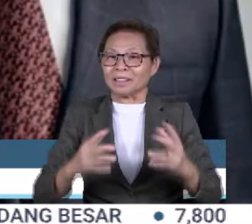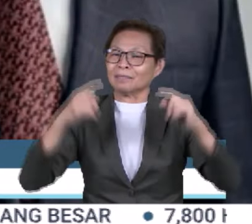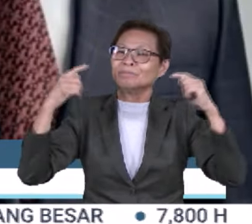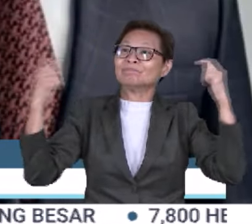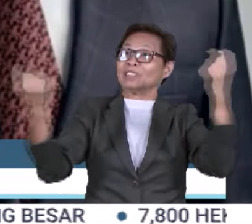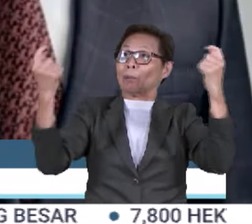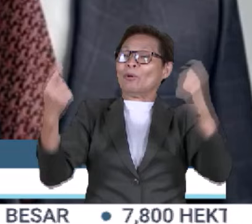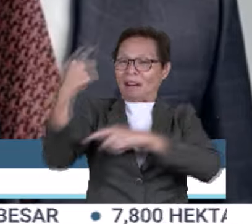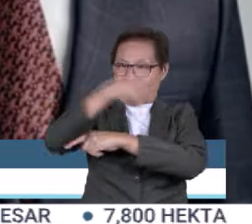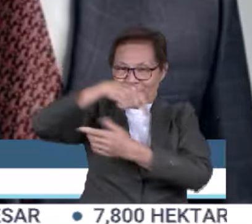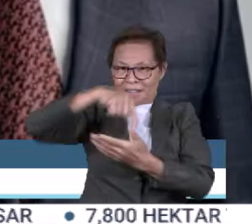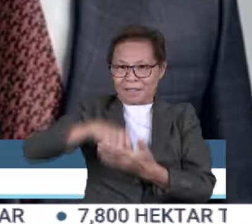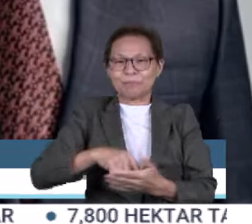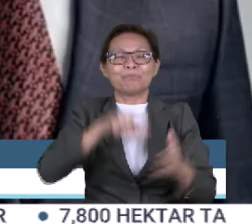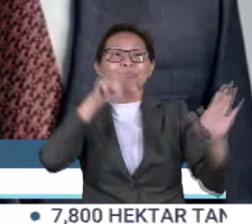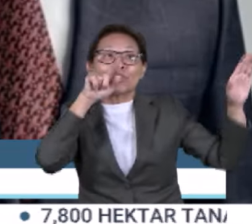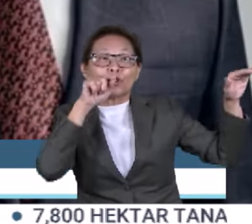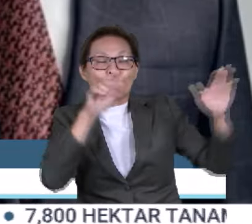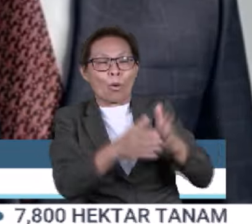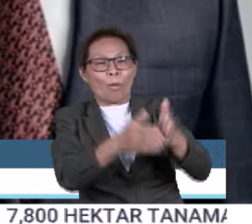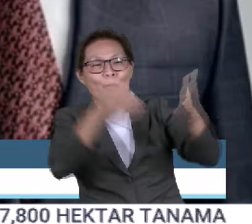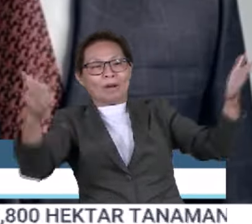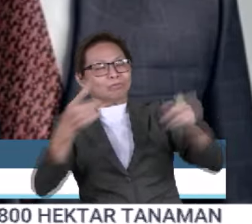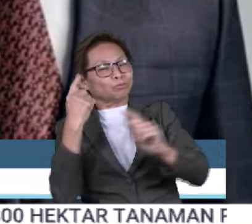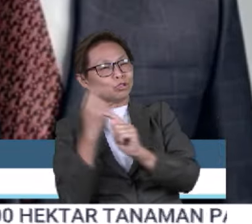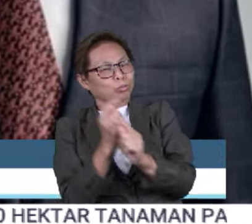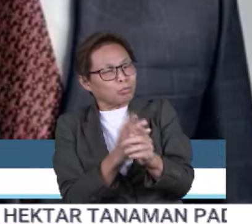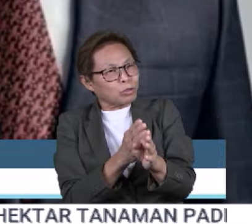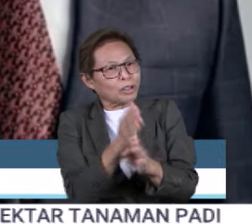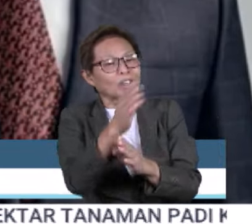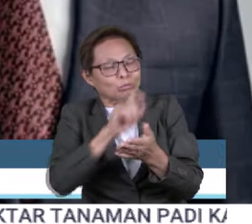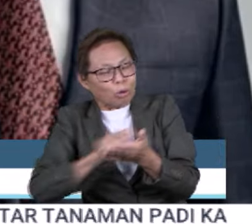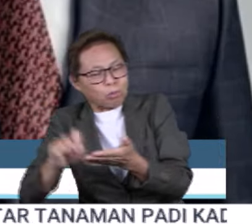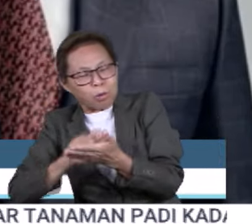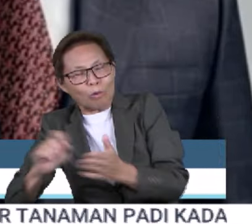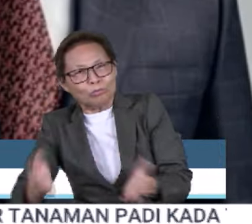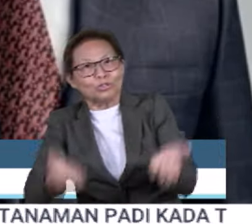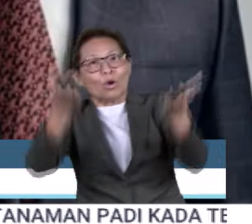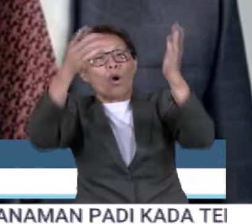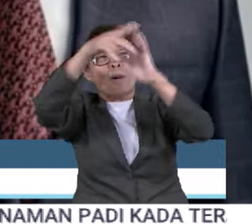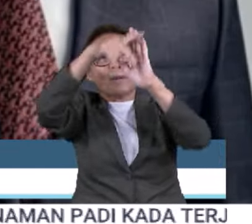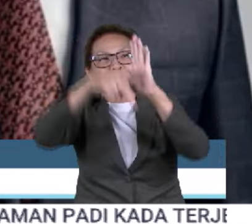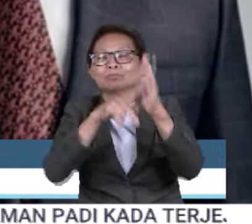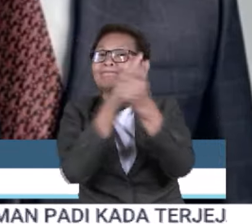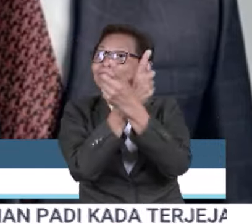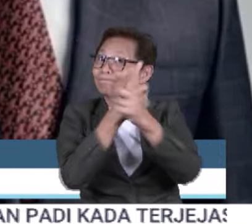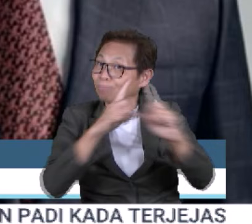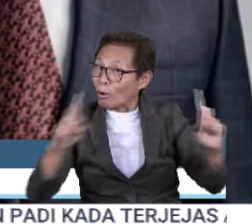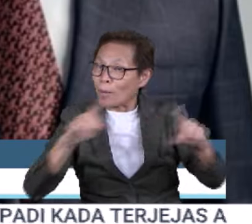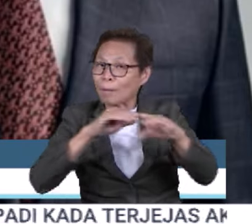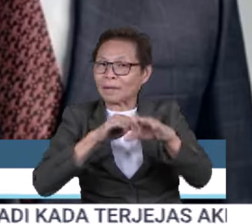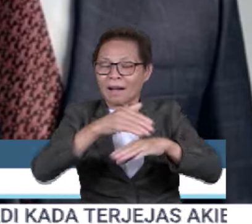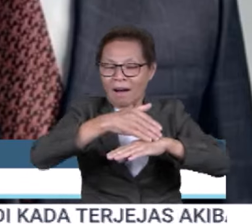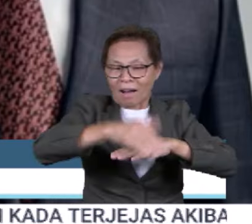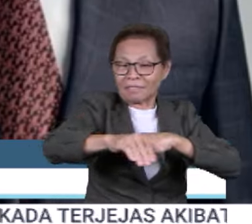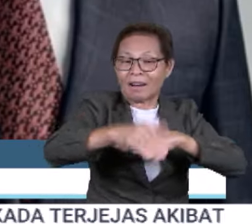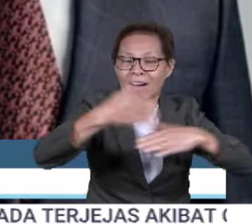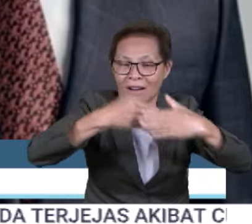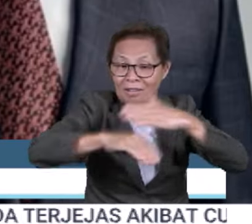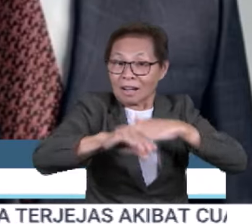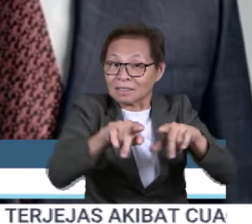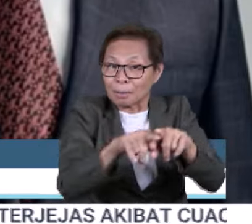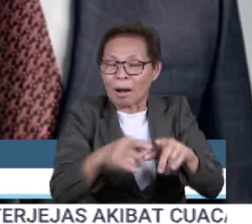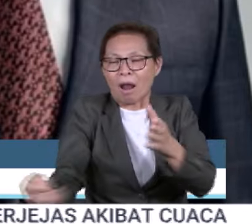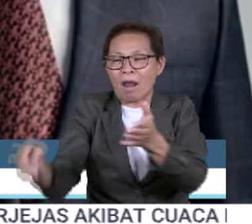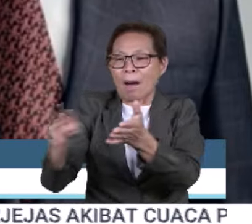manusia akan terus berkarya dan menjunjung prinsip-prinsip demokrasi pada hantaran sama beliau berfungsi